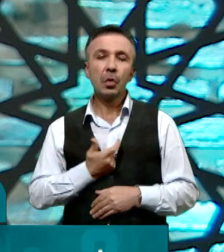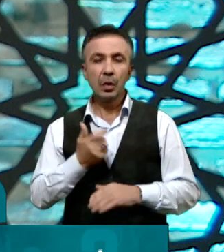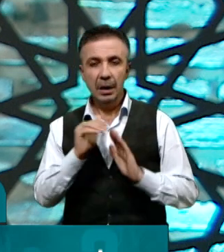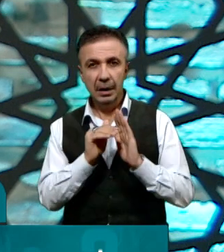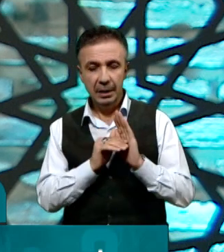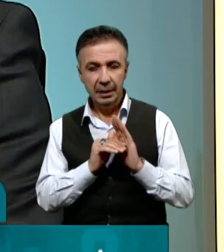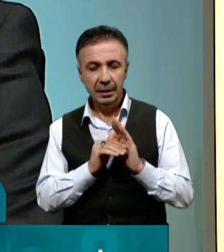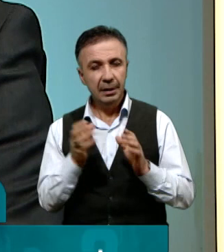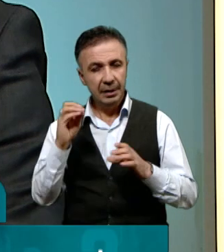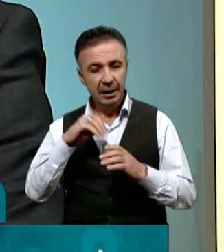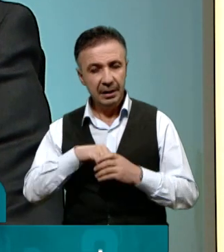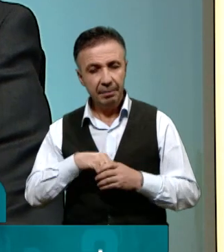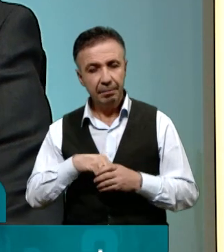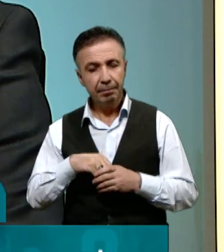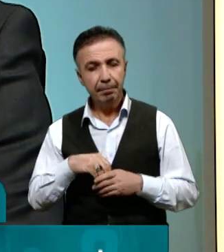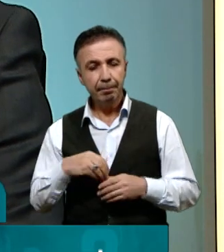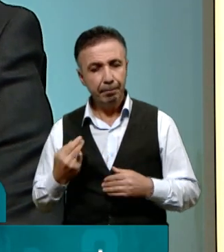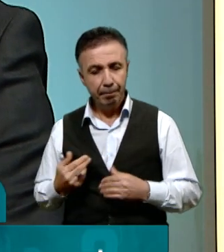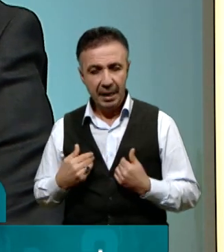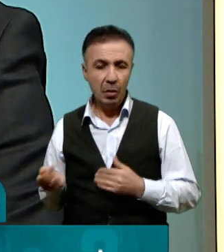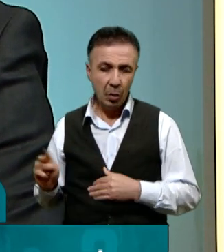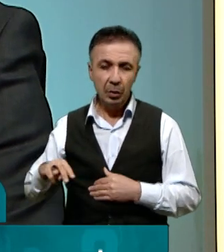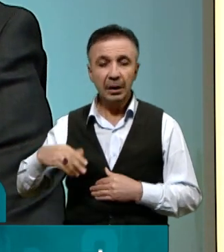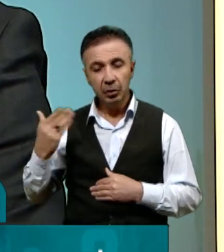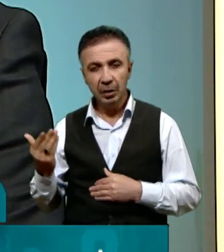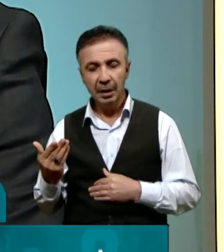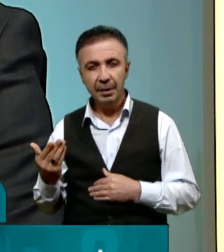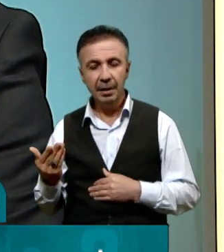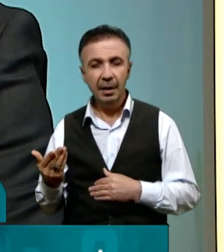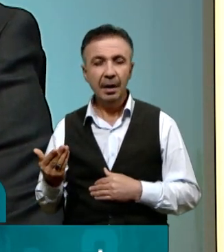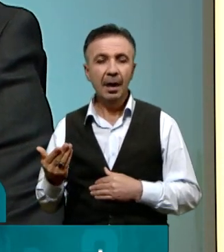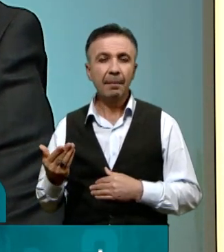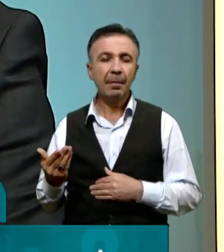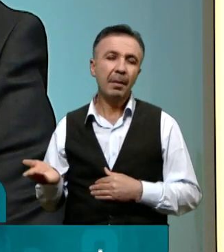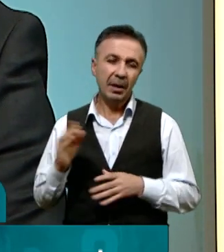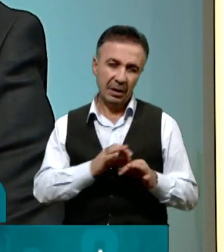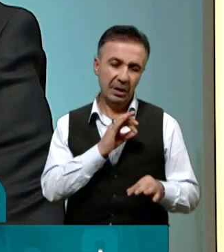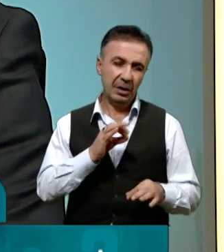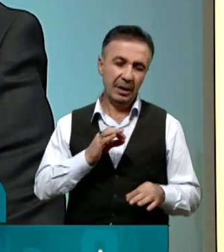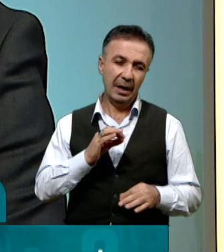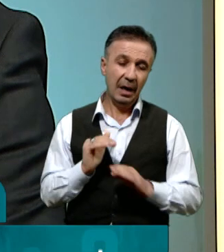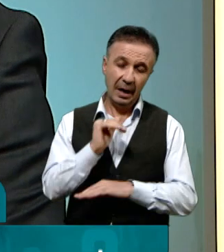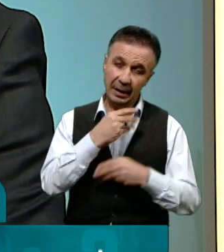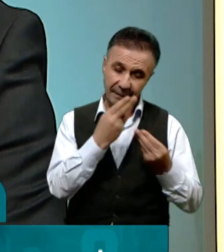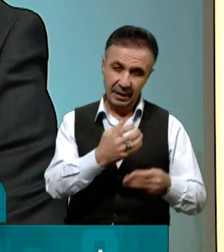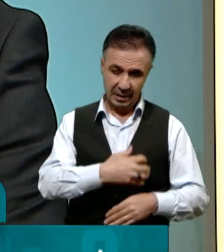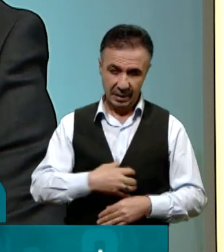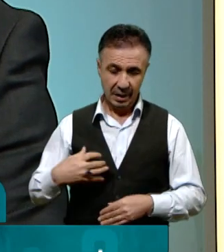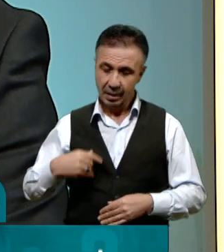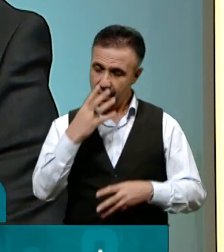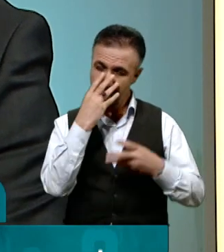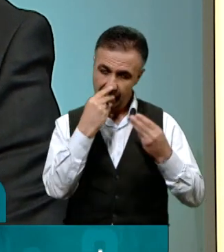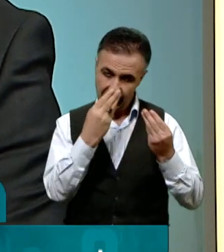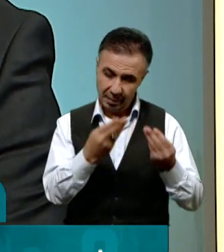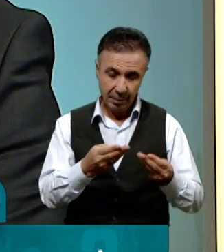çerçevesinde bir insan ben öldükten sonra organların bir başkasının bedeninde de hayat bulsun, onun da sıkıntısı giderilsin. Çünkü bunlar